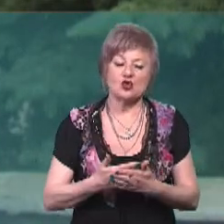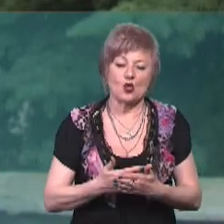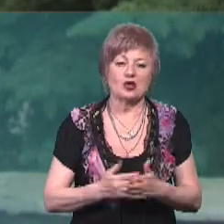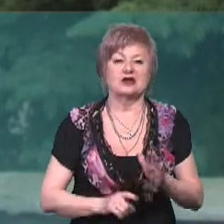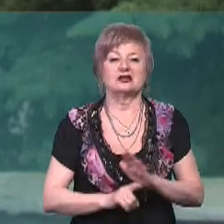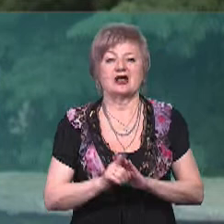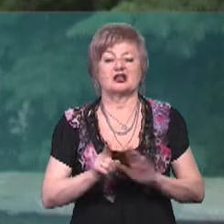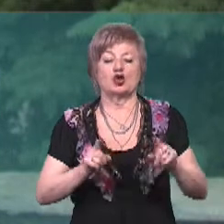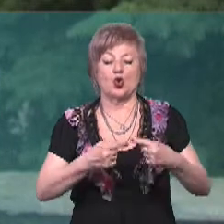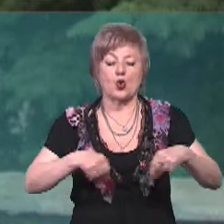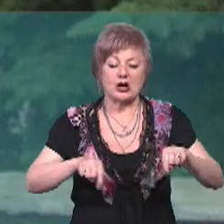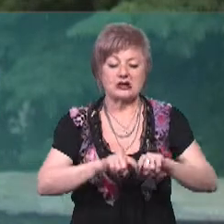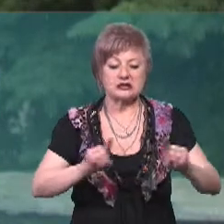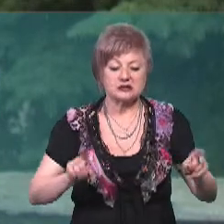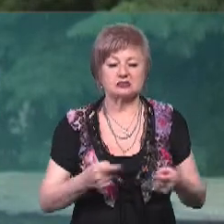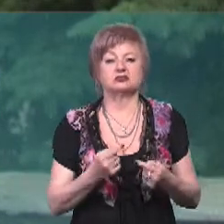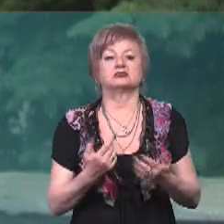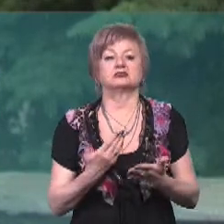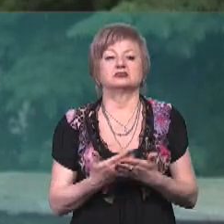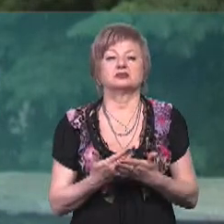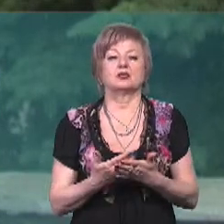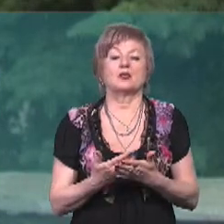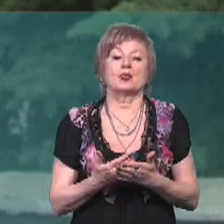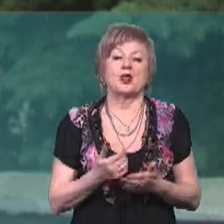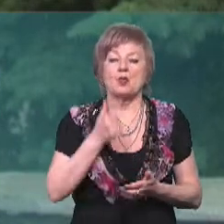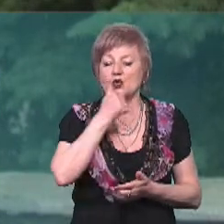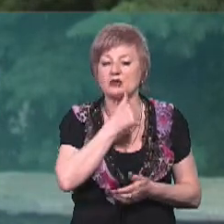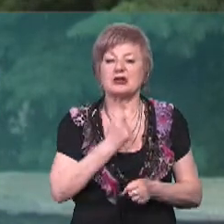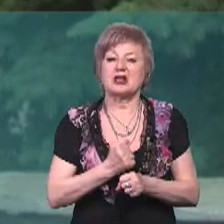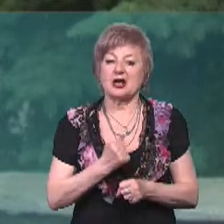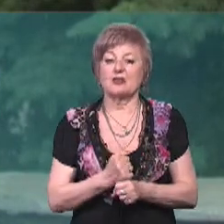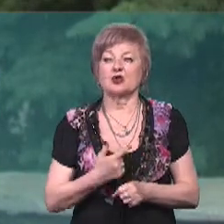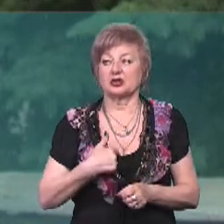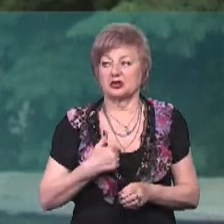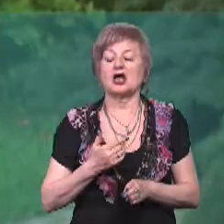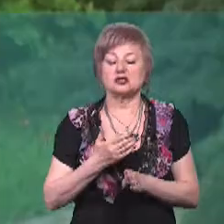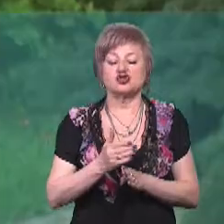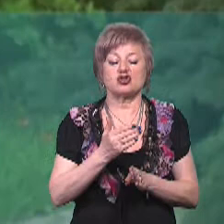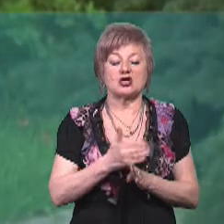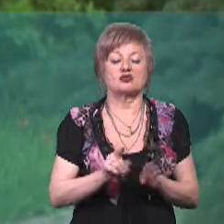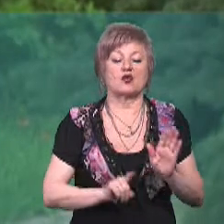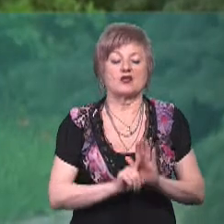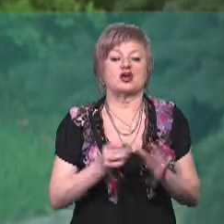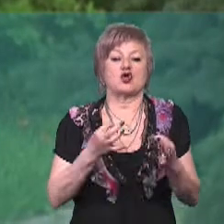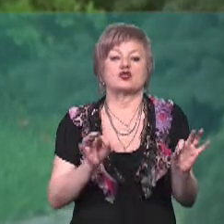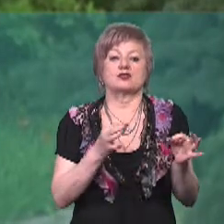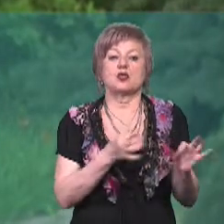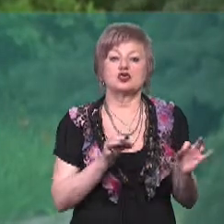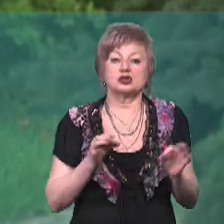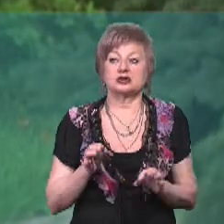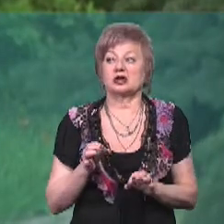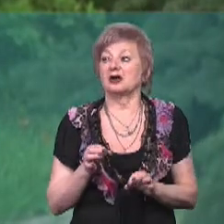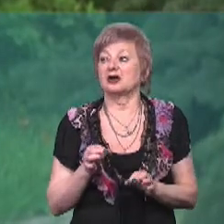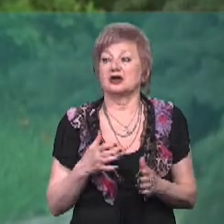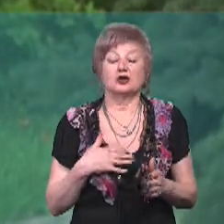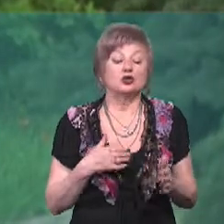там організації турбуватися, окрім того, що офіційно. І нас частково почали звільняти. Процедура обміну ми так до кінця